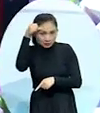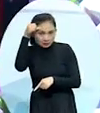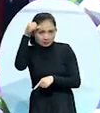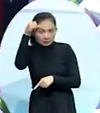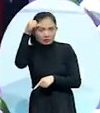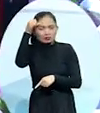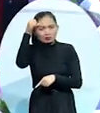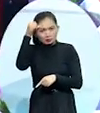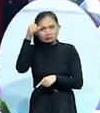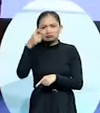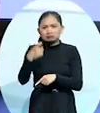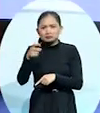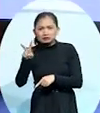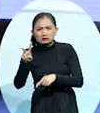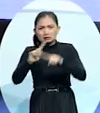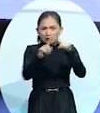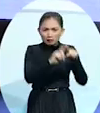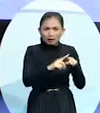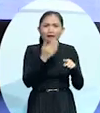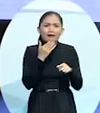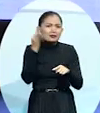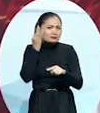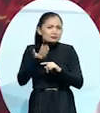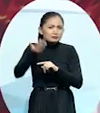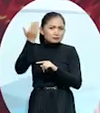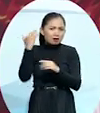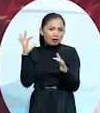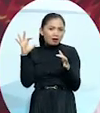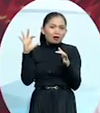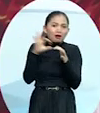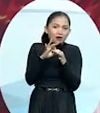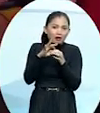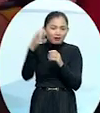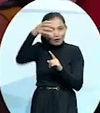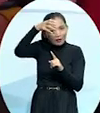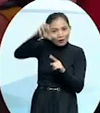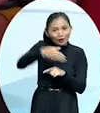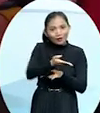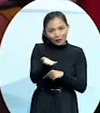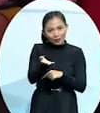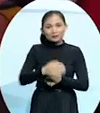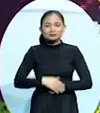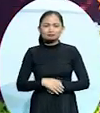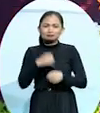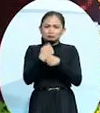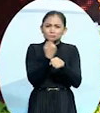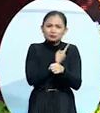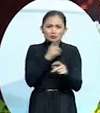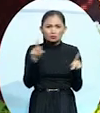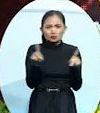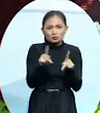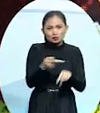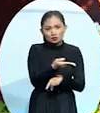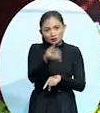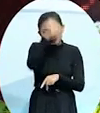nhiều với tất cả những cái anh chị đi trước á, để họ có thể làm huấn luyện viên. Khởi nghiệp kinh doanh là cuộc thi dành cho